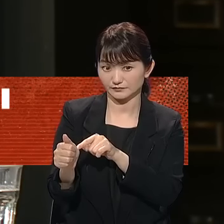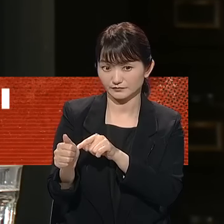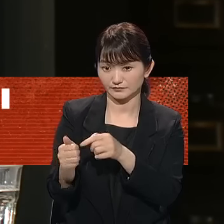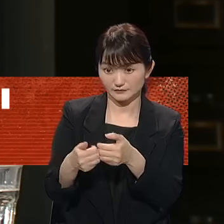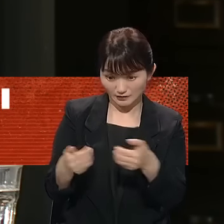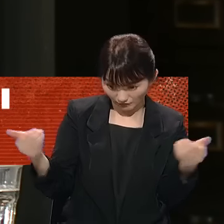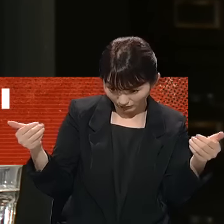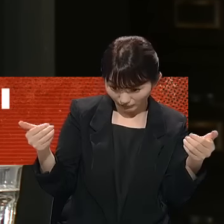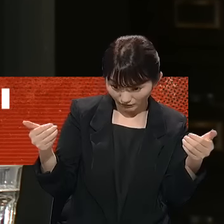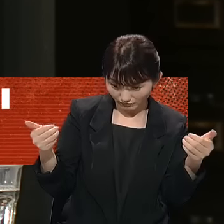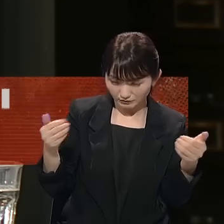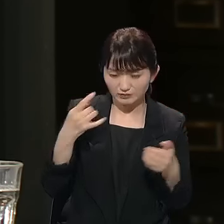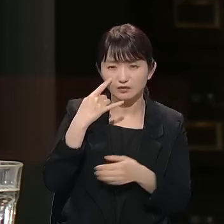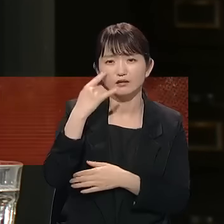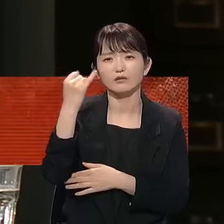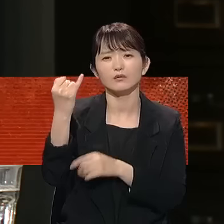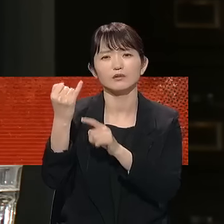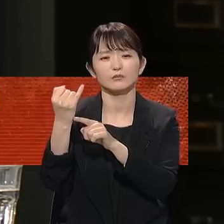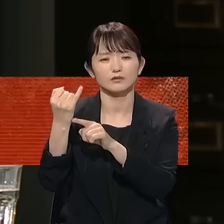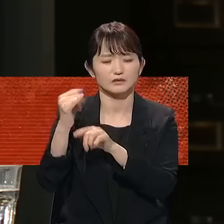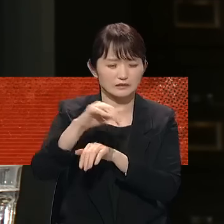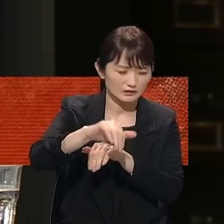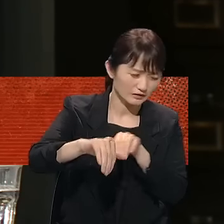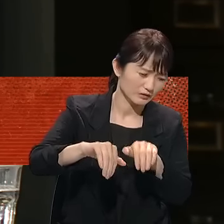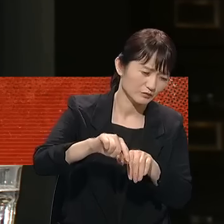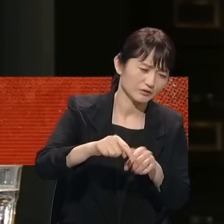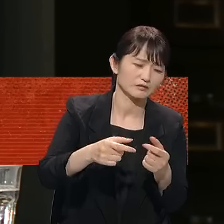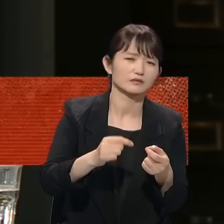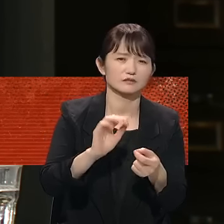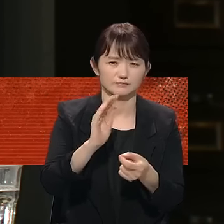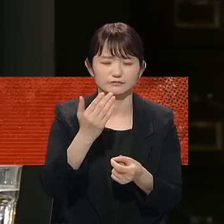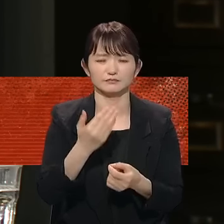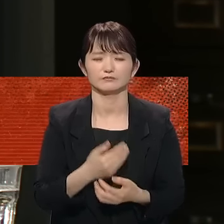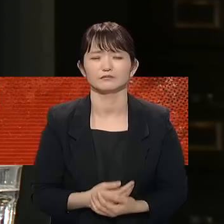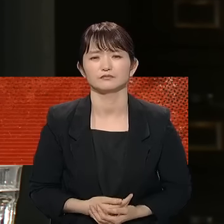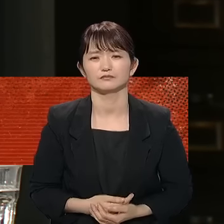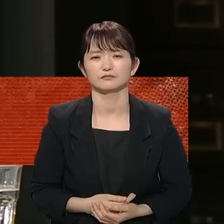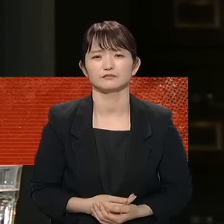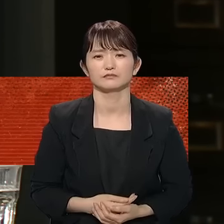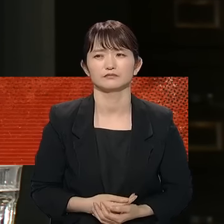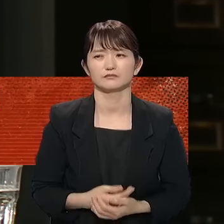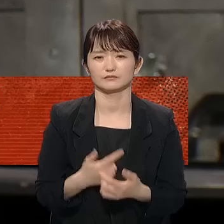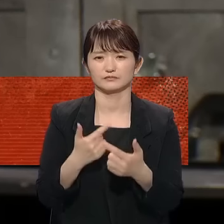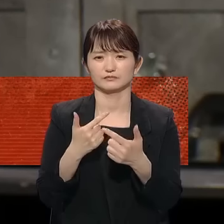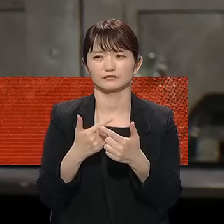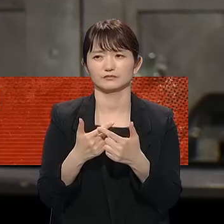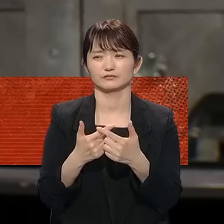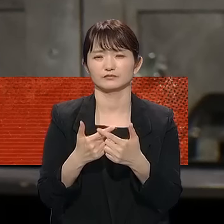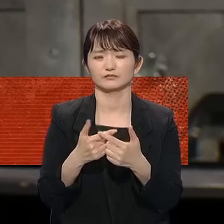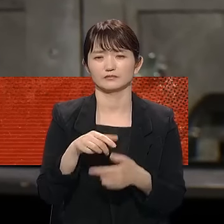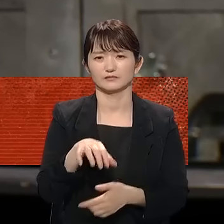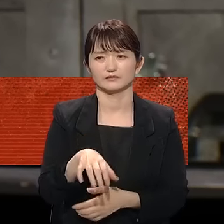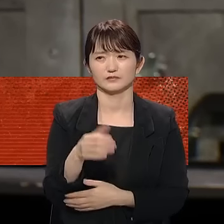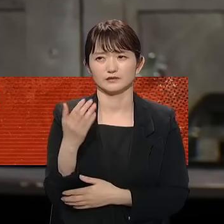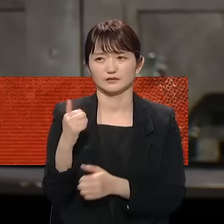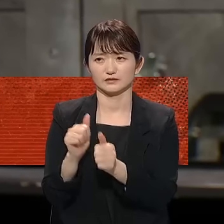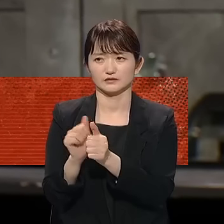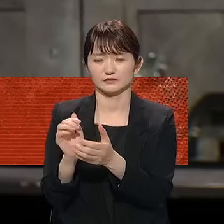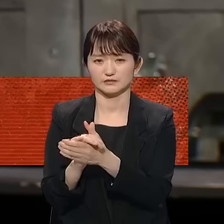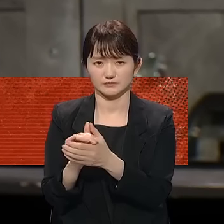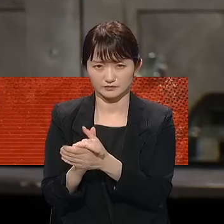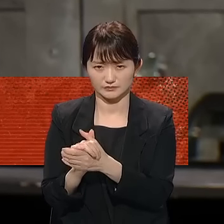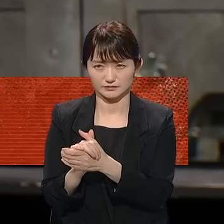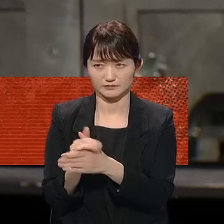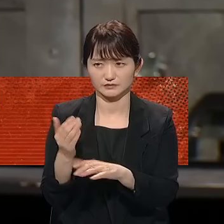각이었는데 그 어머니라는 사람이 끼어들면서 이렇게 된 거예요. 예? 네, 그렇습니다. 그 부산에서 전 남자친구와 함께 다른 친구들도